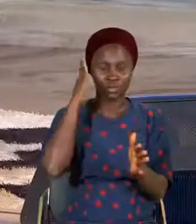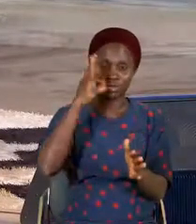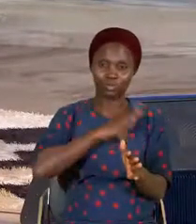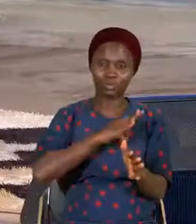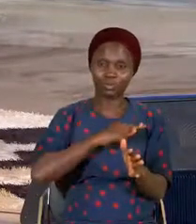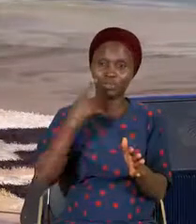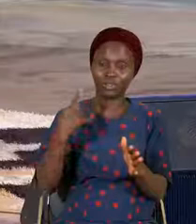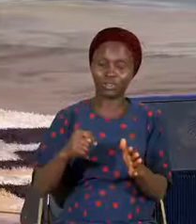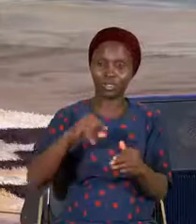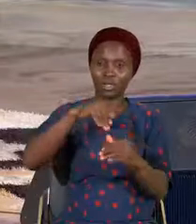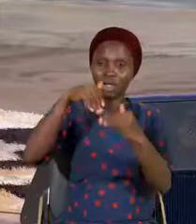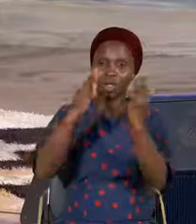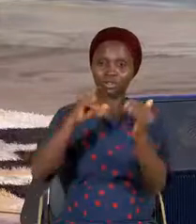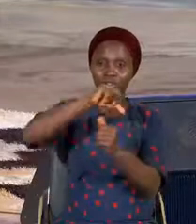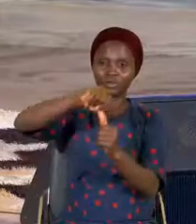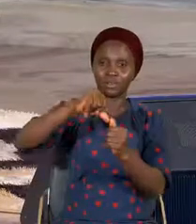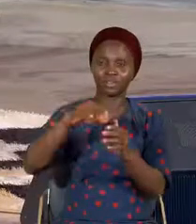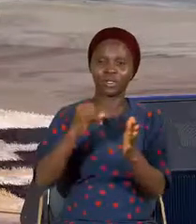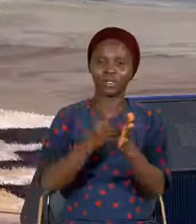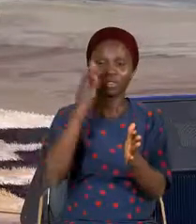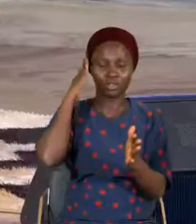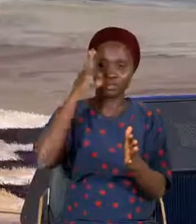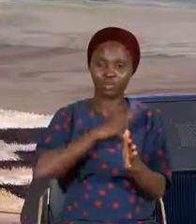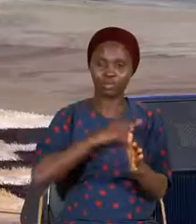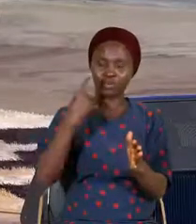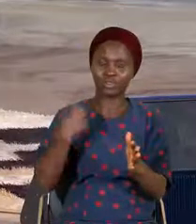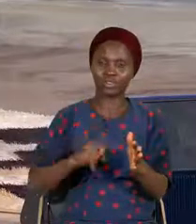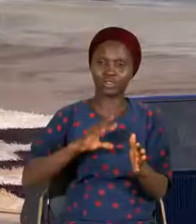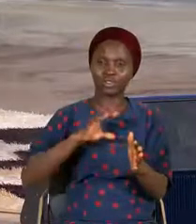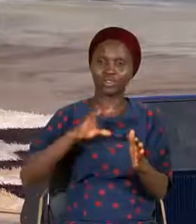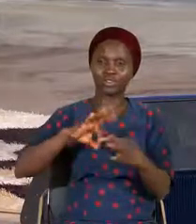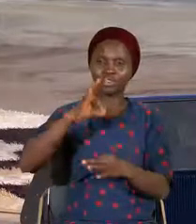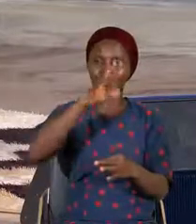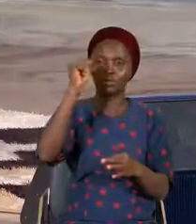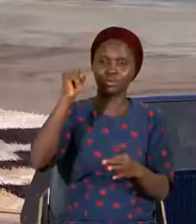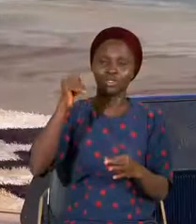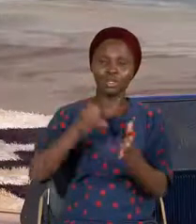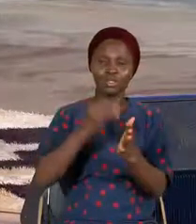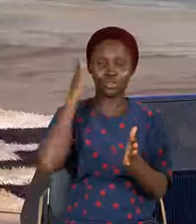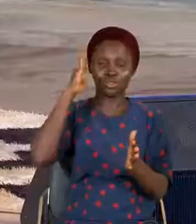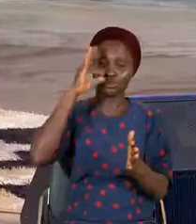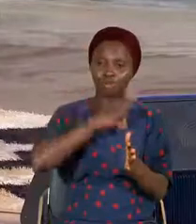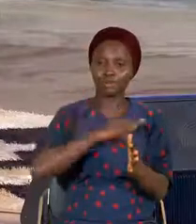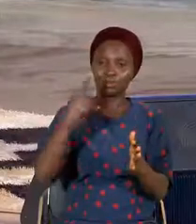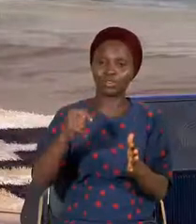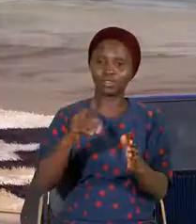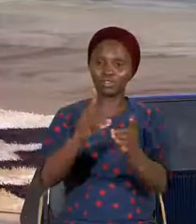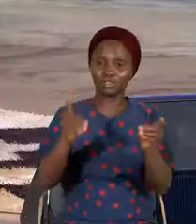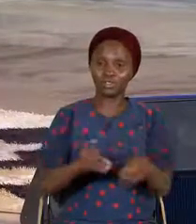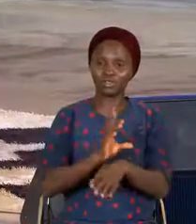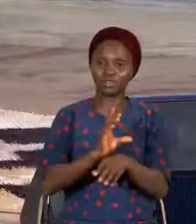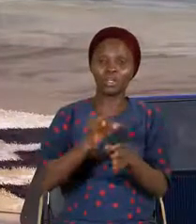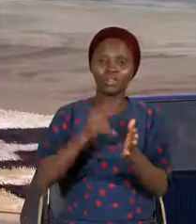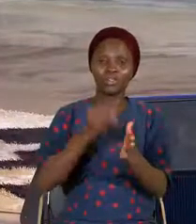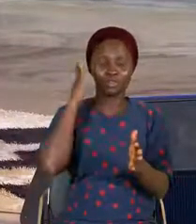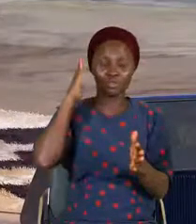Cela va profiter la maison de Dieu. Cela sera utile pour la zone, cela sera utile pour le district, cela